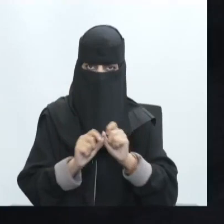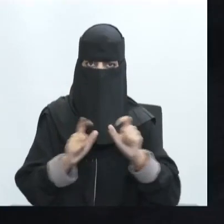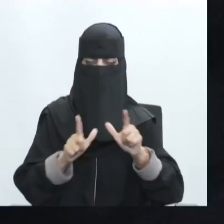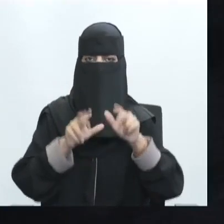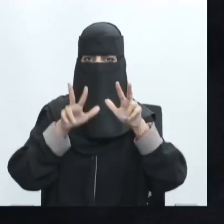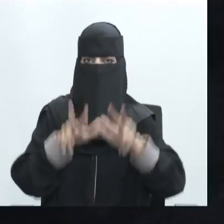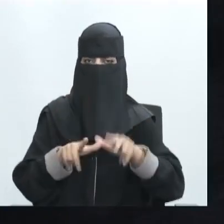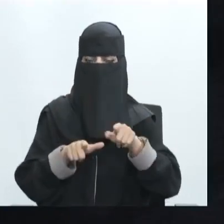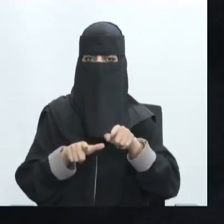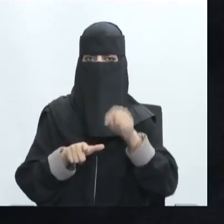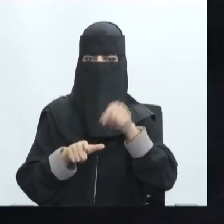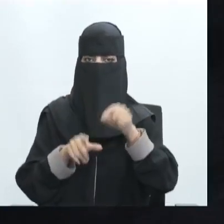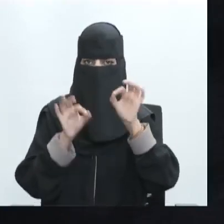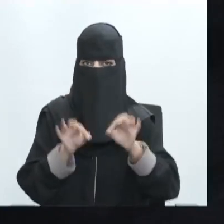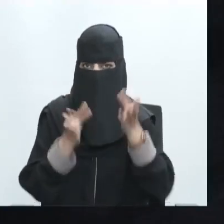العلمي